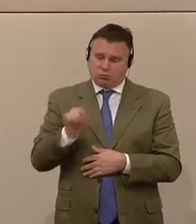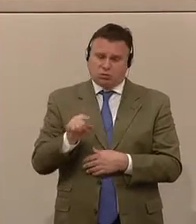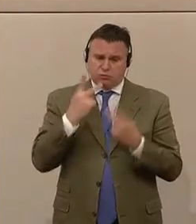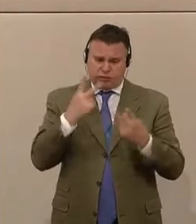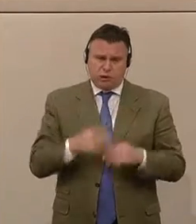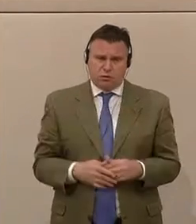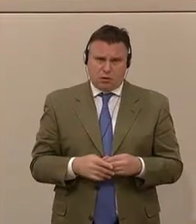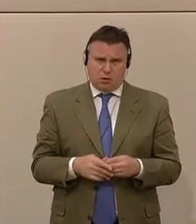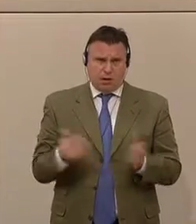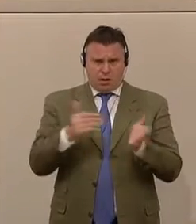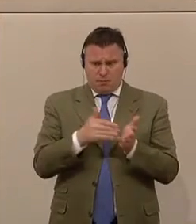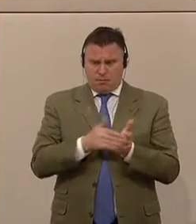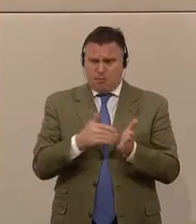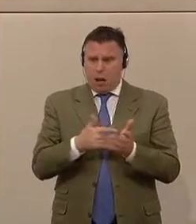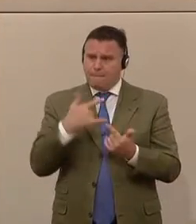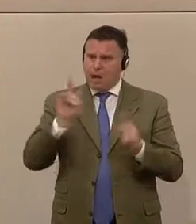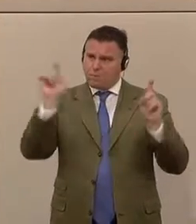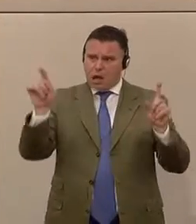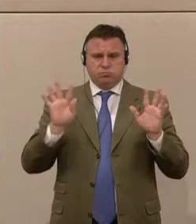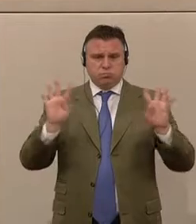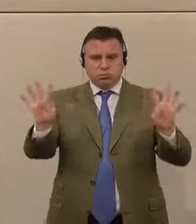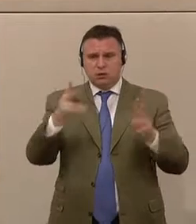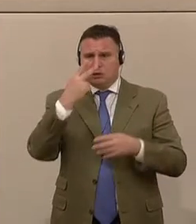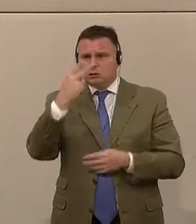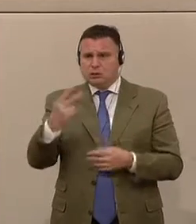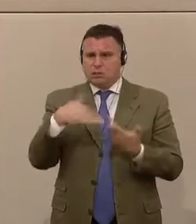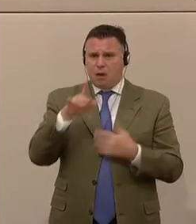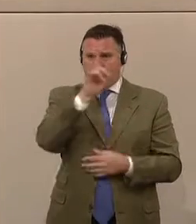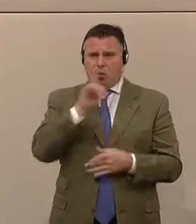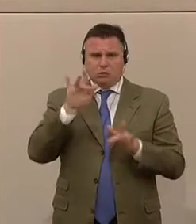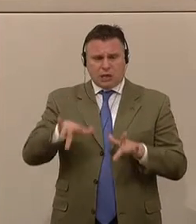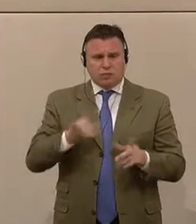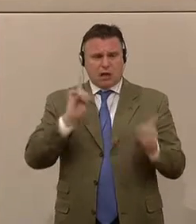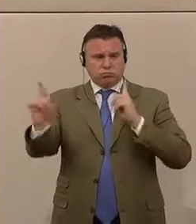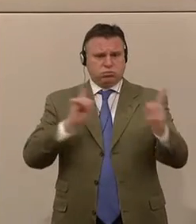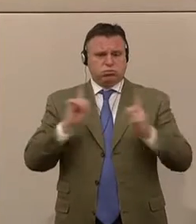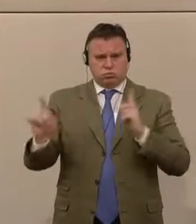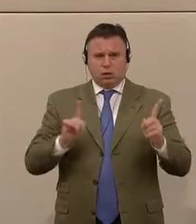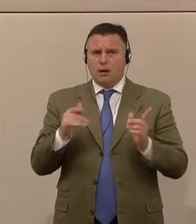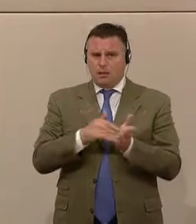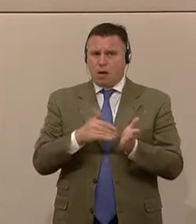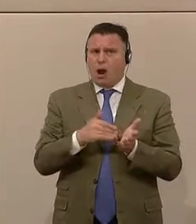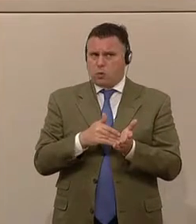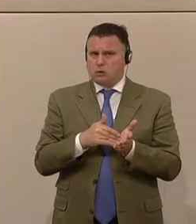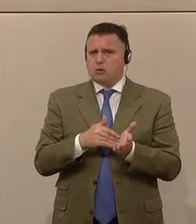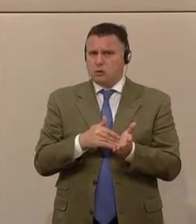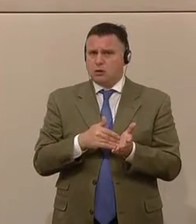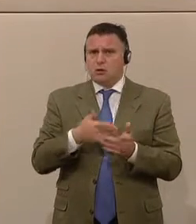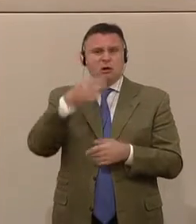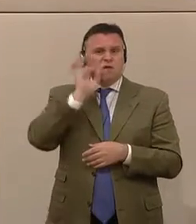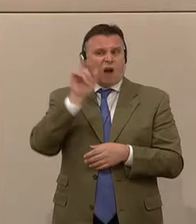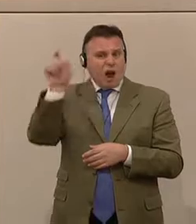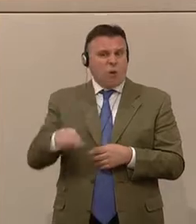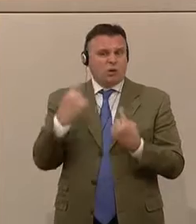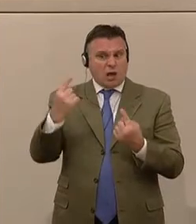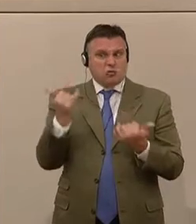geehrten Damen und Herren, weil es braucht mehr Präsenz der Polizisten im öffentlichen Bereich. Es braucht mehr Präsenz, wenn es darum geht, dass sich Frauen